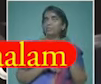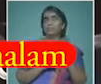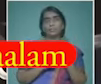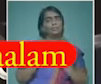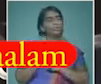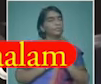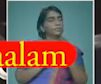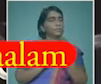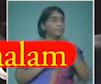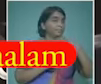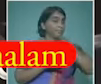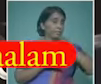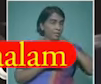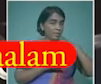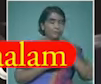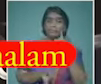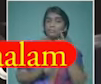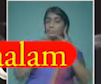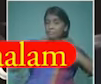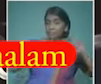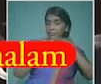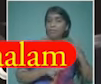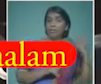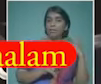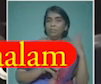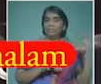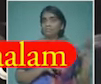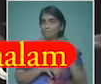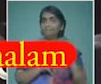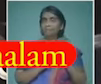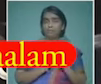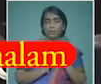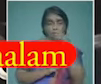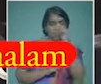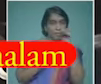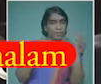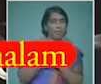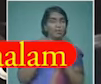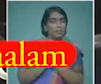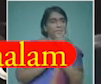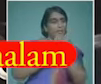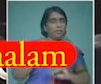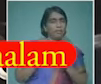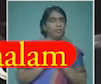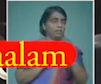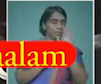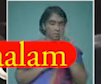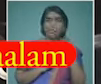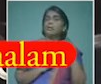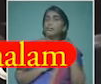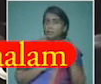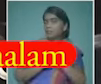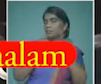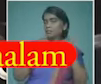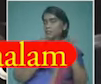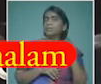இரகசியமான முறையிலே இராணுவத்தினரை ஈடுபடுத்தி மற்றும் பெரும்பான்மை இனத்தைச் சேர்ந்த அதிகாரிகளை அங்கே உத்தியோகத்தர்களாக அதிகாரிகளாக